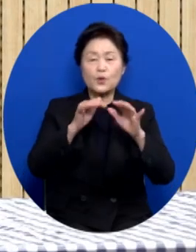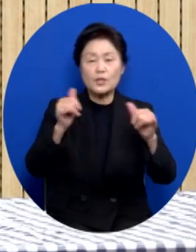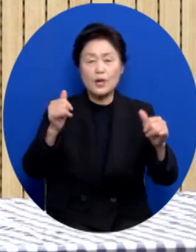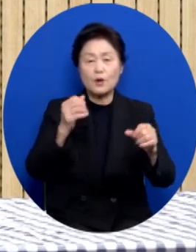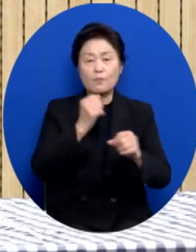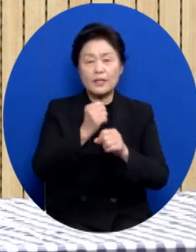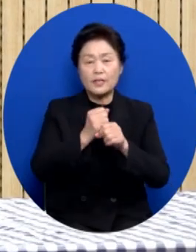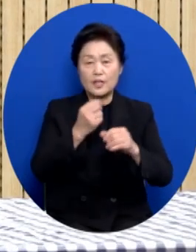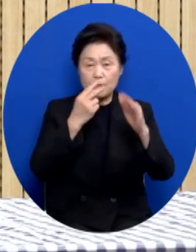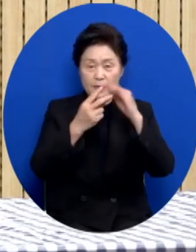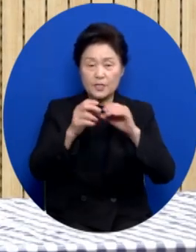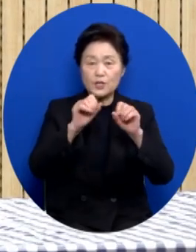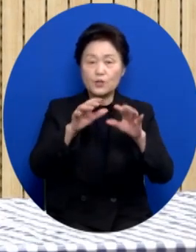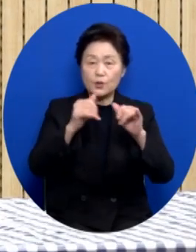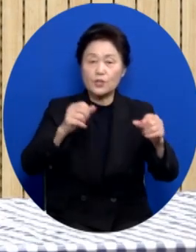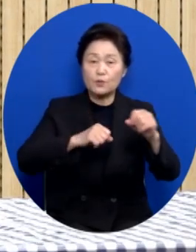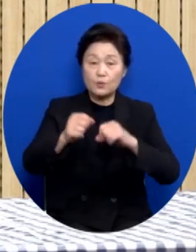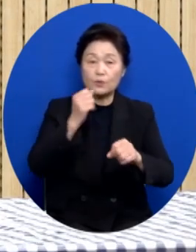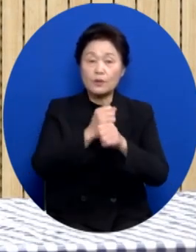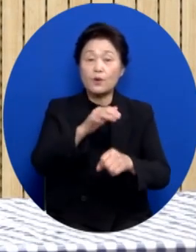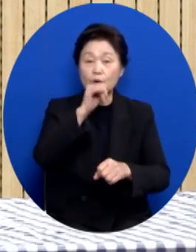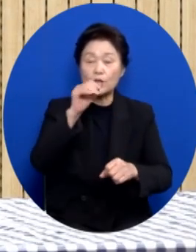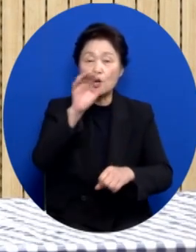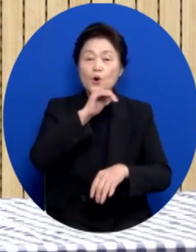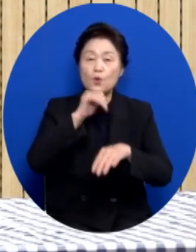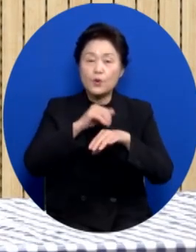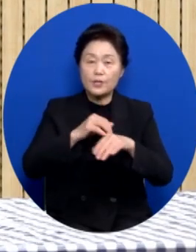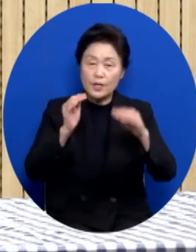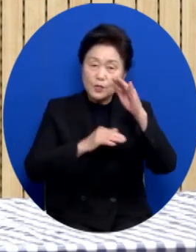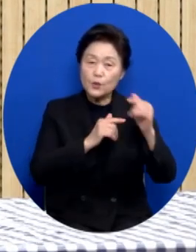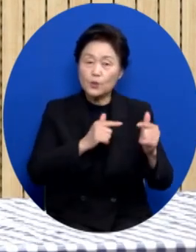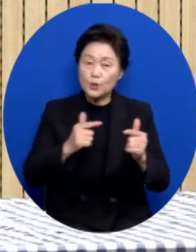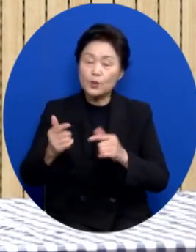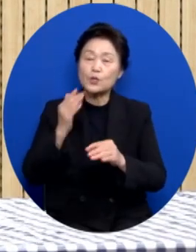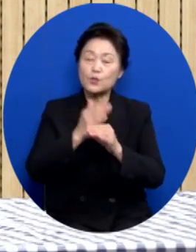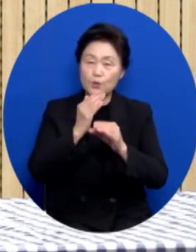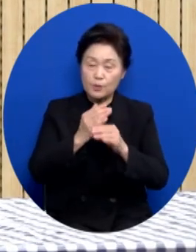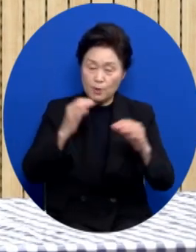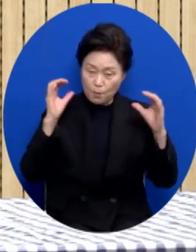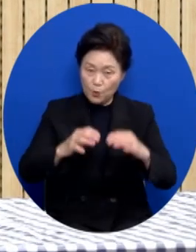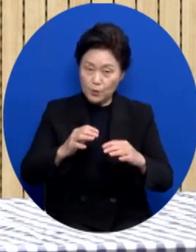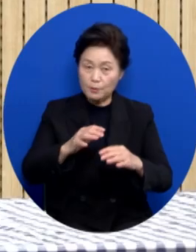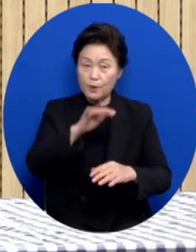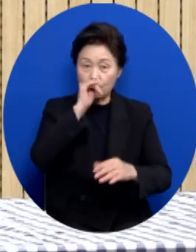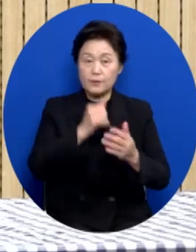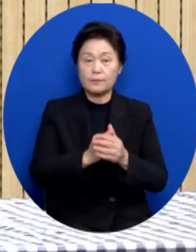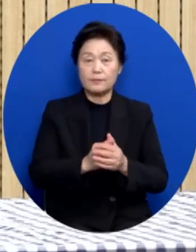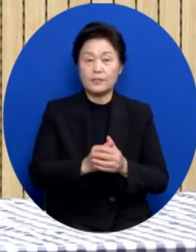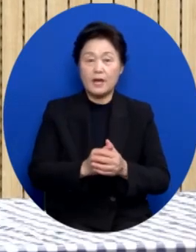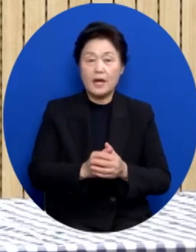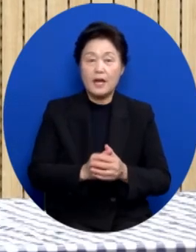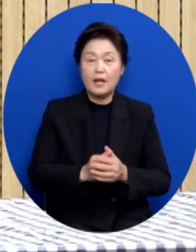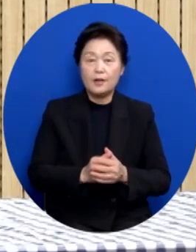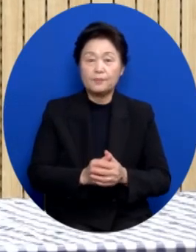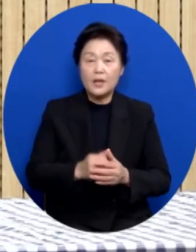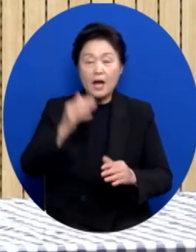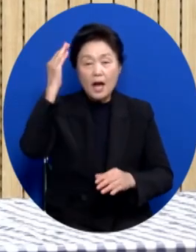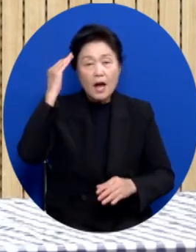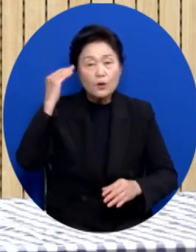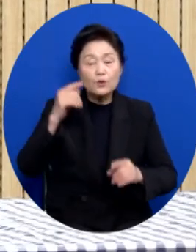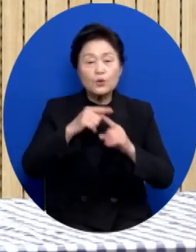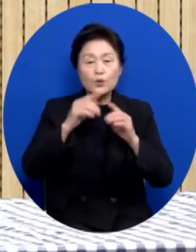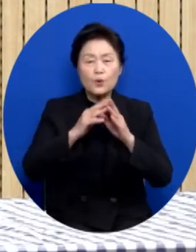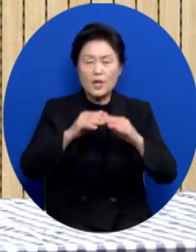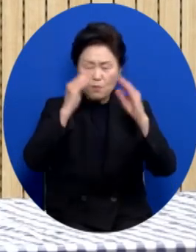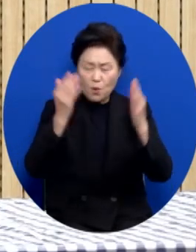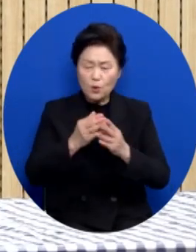있는데 훈련된 성도들 중심으로 다 모집을 하려고 하고요. 한국교회 모든